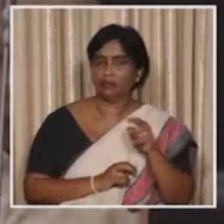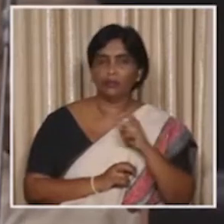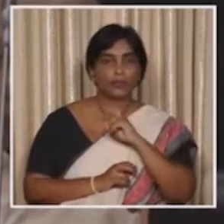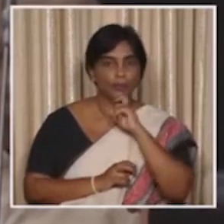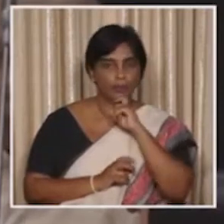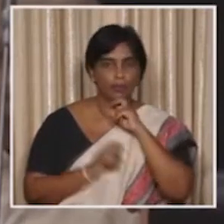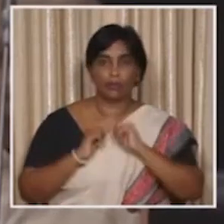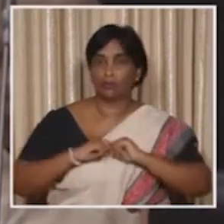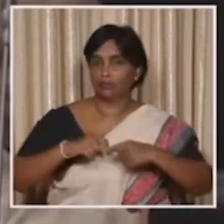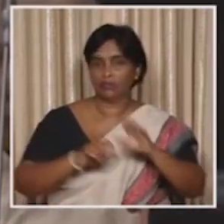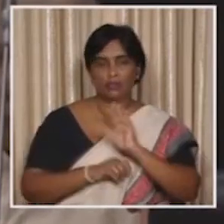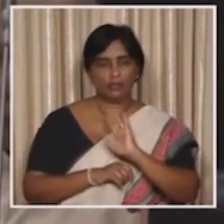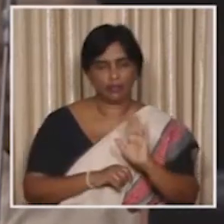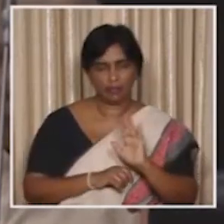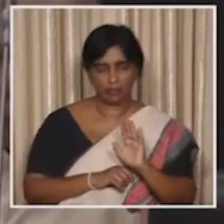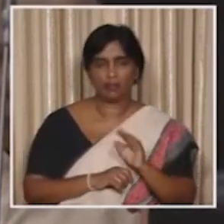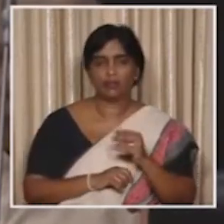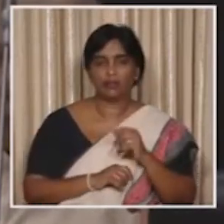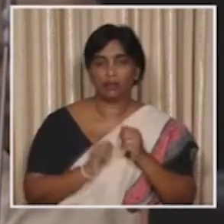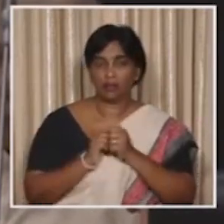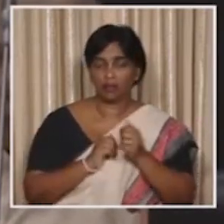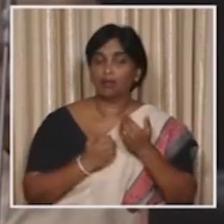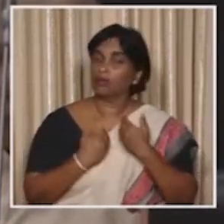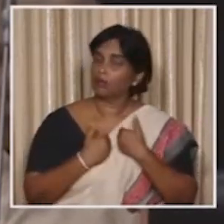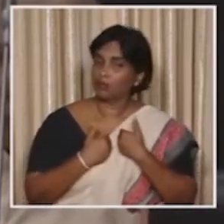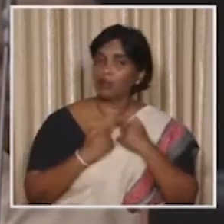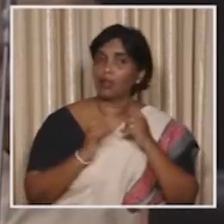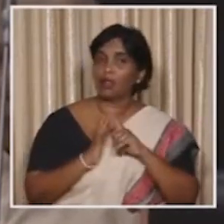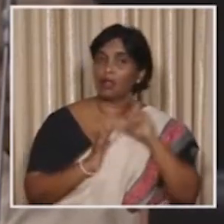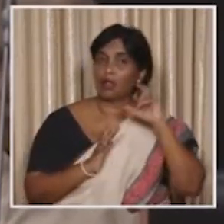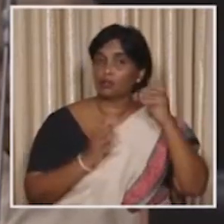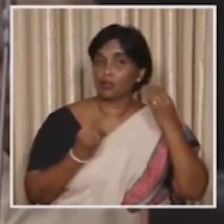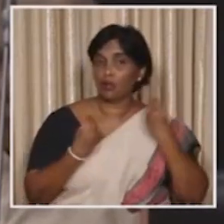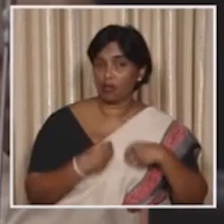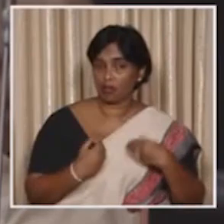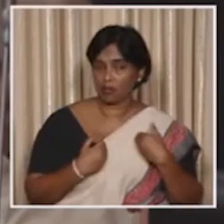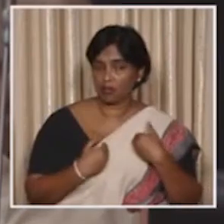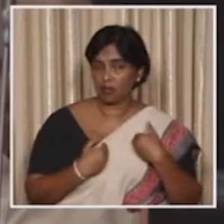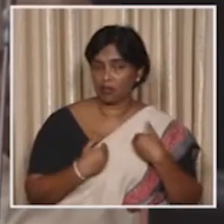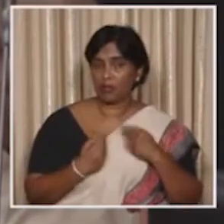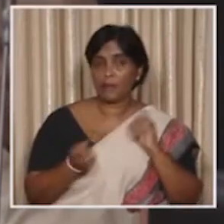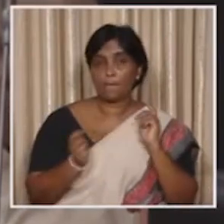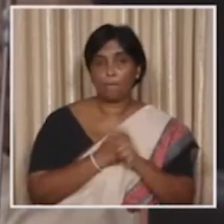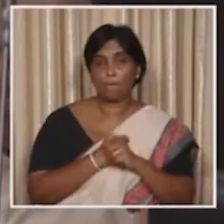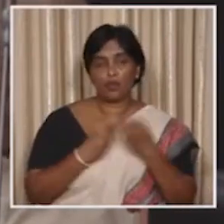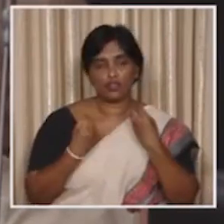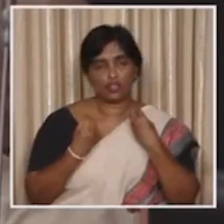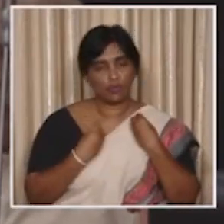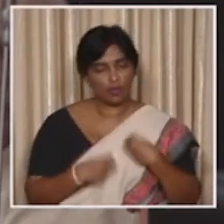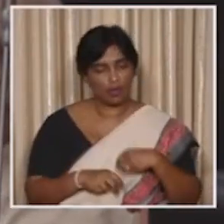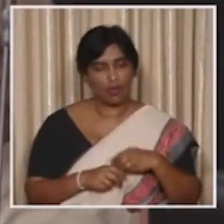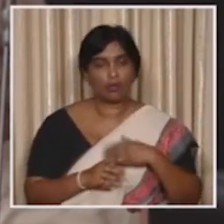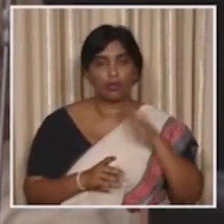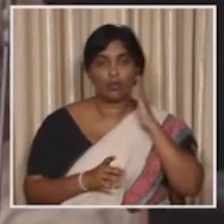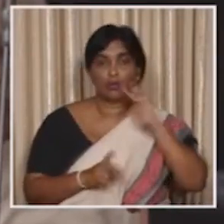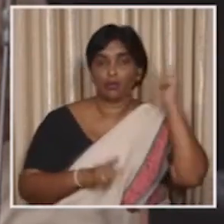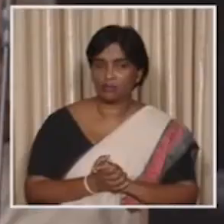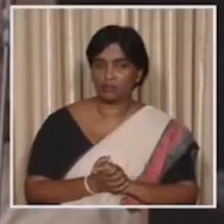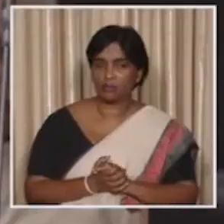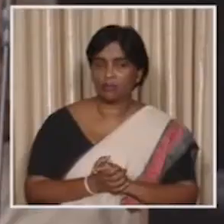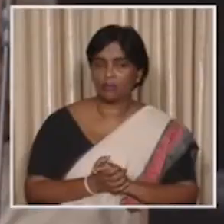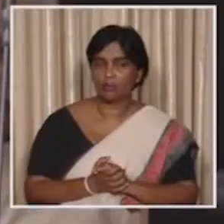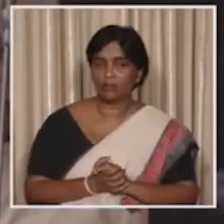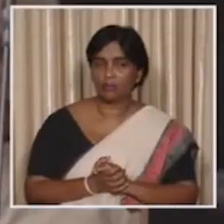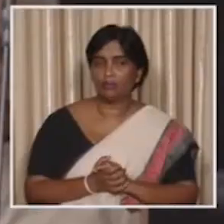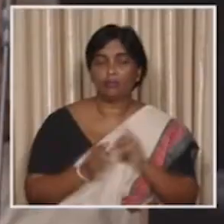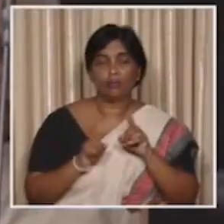නඩුවම ගෙනියන්න එපා. මේක කරොත් අපිට ICC නැති වෙනවා. මැච් නැති වෙනවා. ටුවරිස්ලා නැති වෙනවා